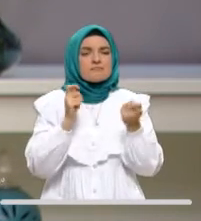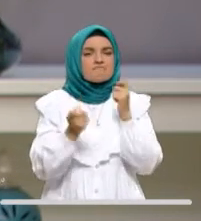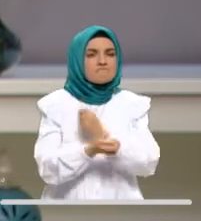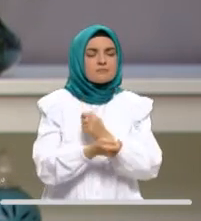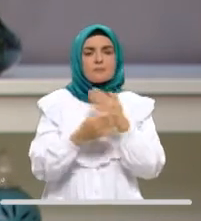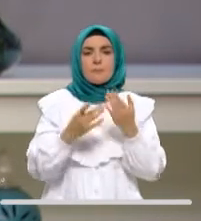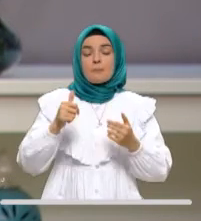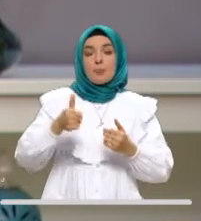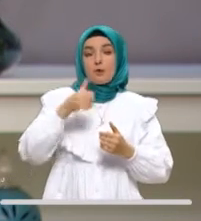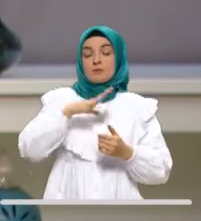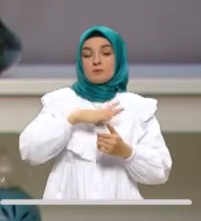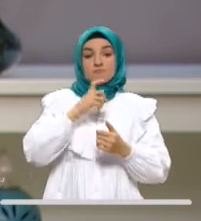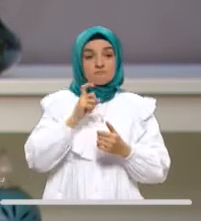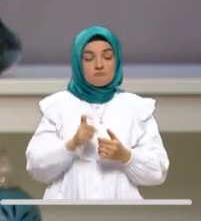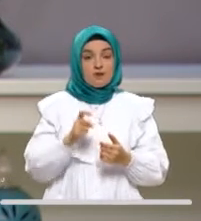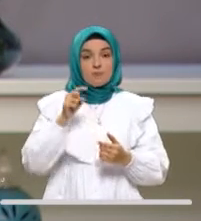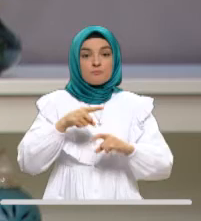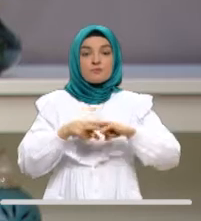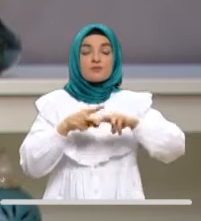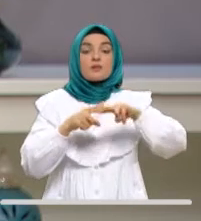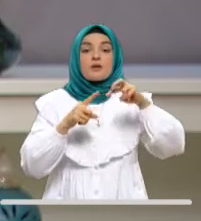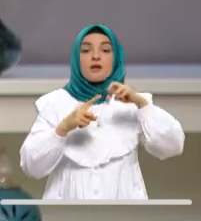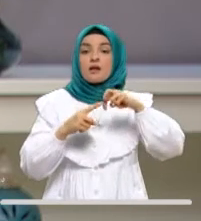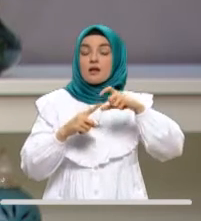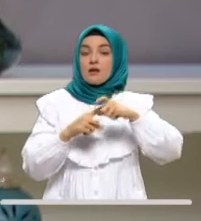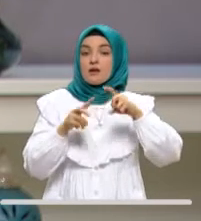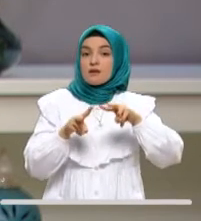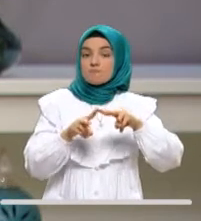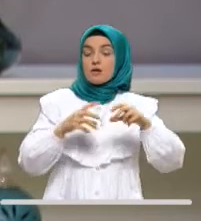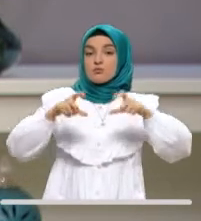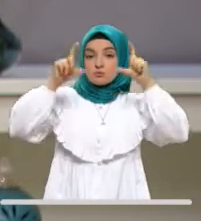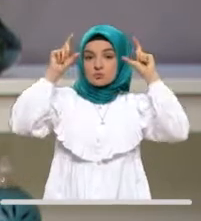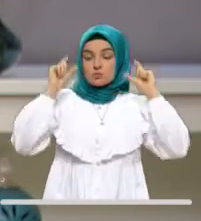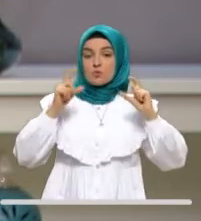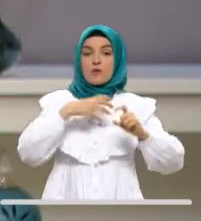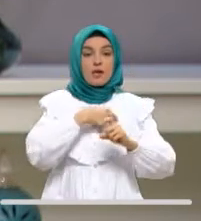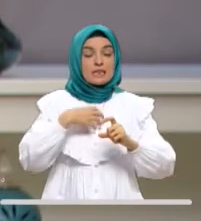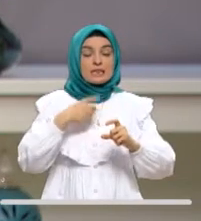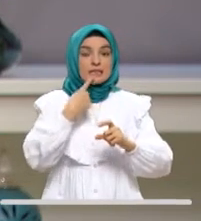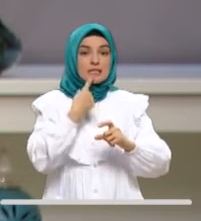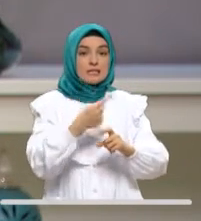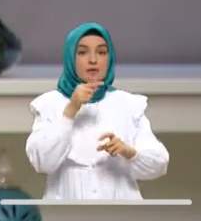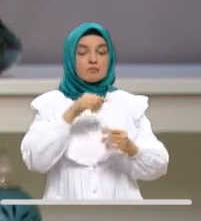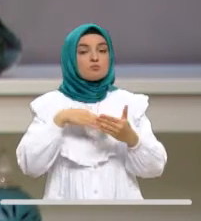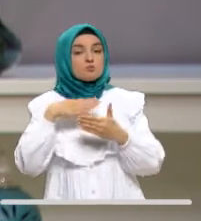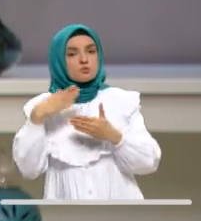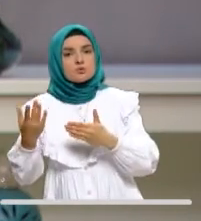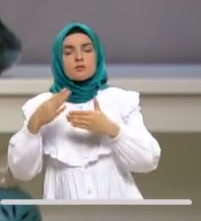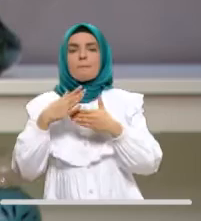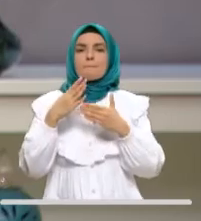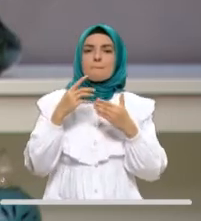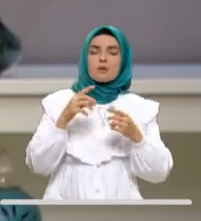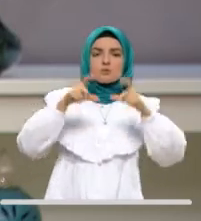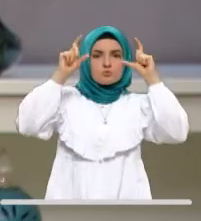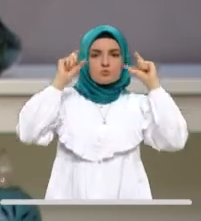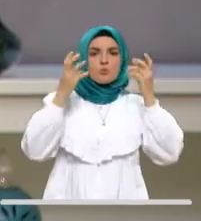yetkileri vardı? Ve aynı zamanda haremden bahsettiniz. Haremin sorumluluğu Valide Sultan'dadır dedik. Harem dışında sarayda başka sorumlu oldukları yerler